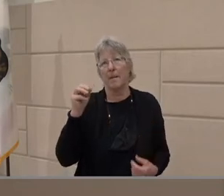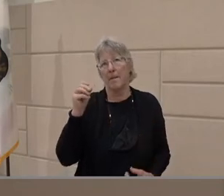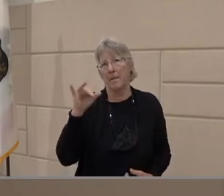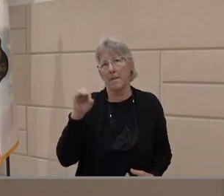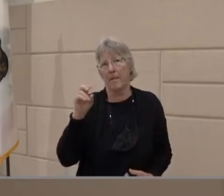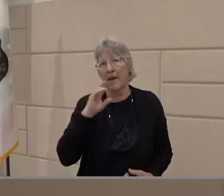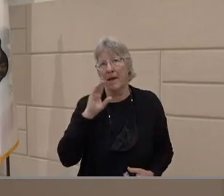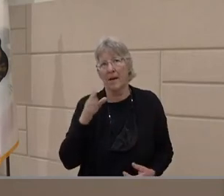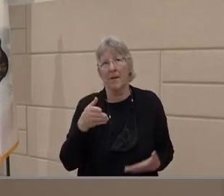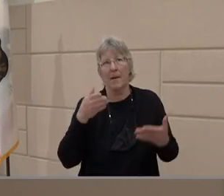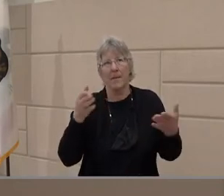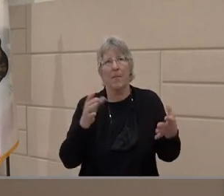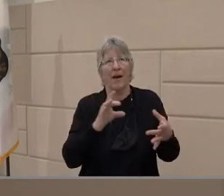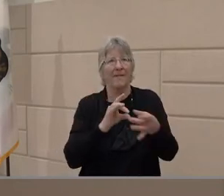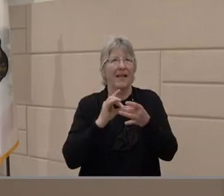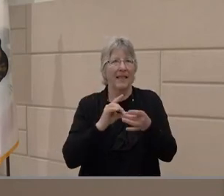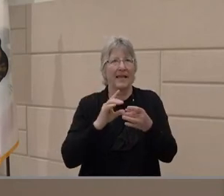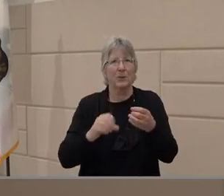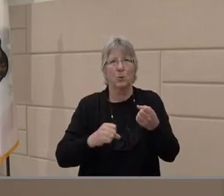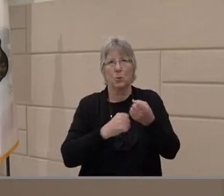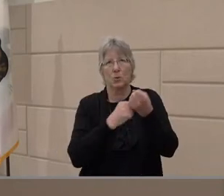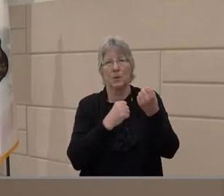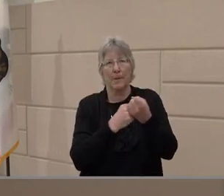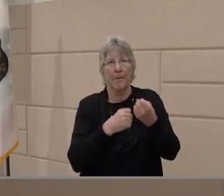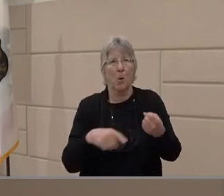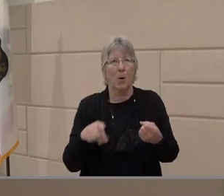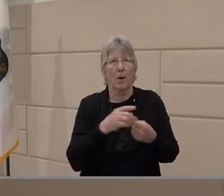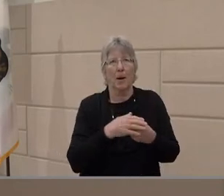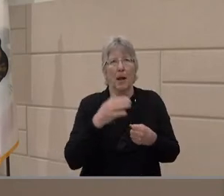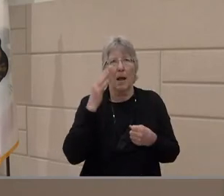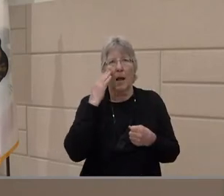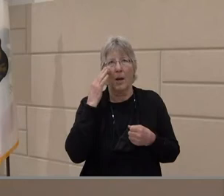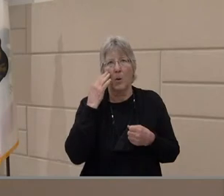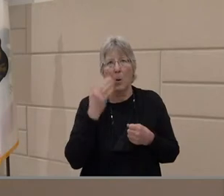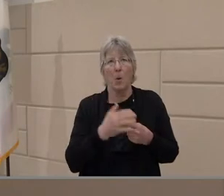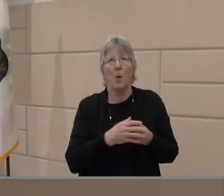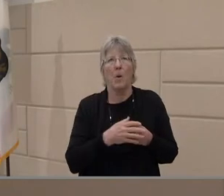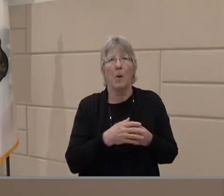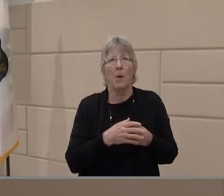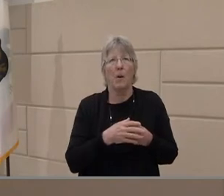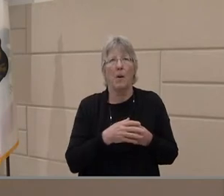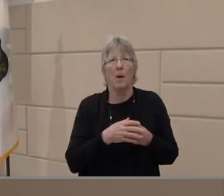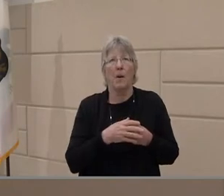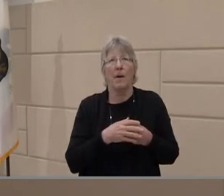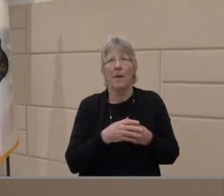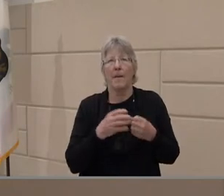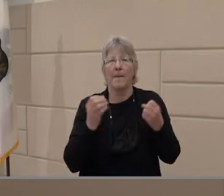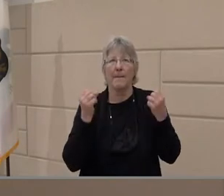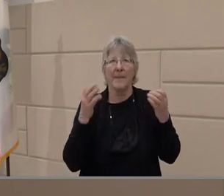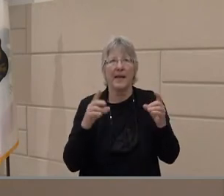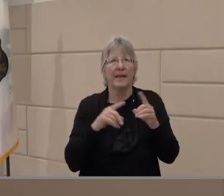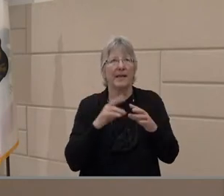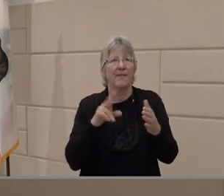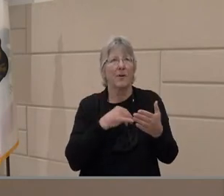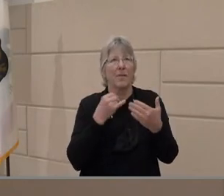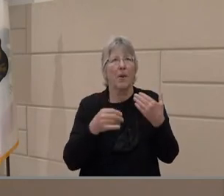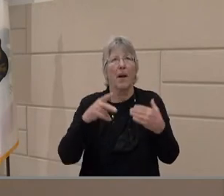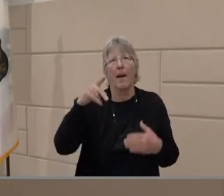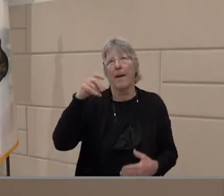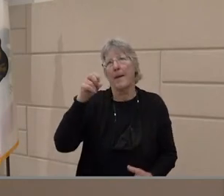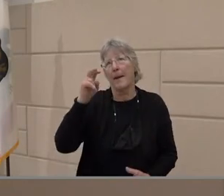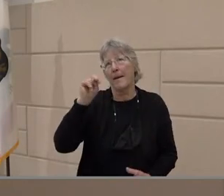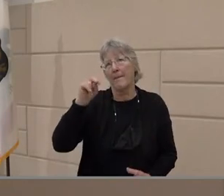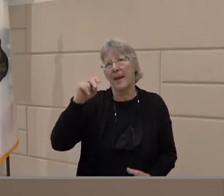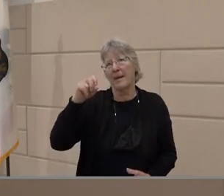กีโยมัดดั้มบรรดาเจ้าซอนในดาวน์ทาวน์ยืนนั้นนะสุธาตาปุกกอดอาช่วยบานตามวิธีหน้าปุกกีบานตามวิธีหน้